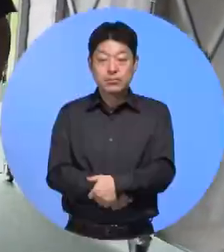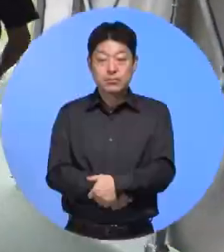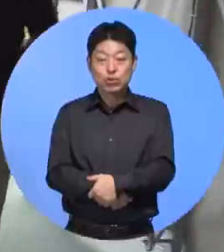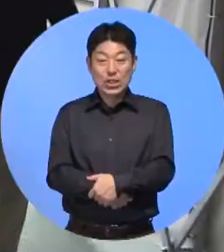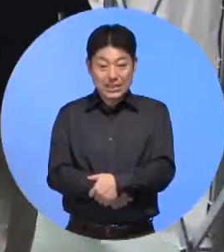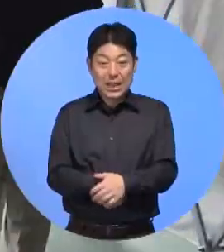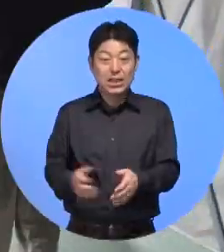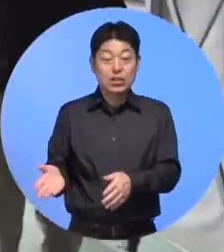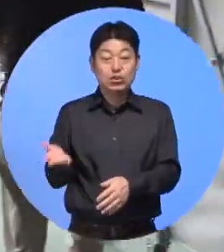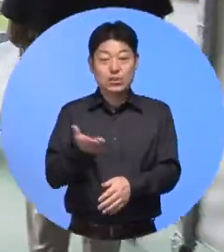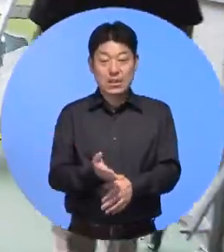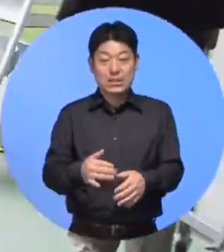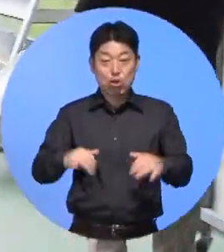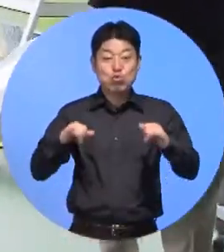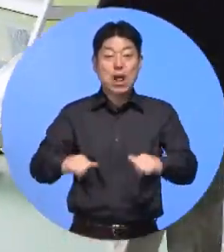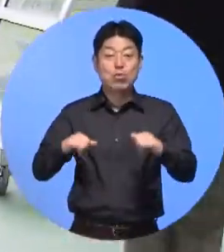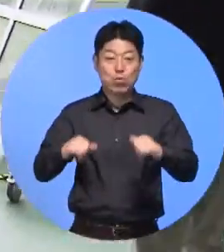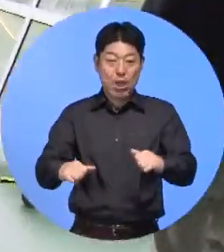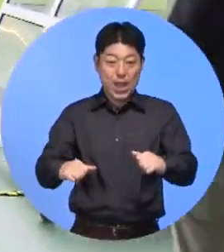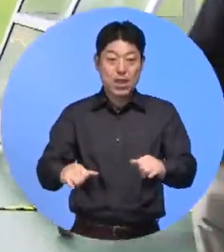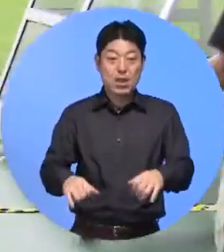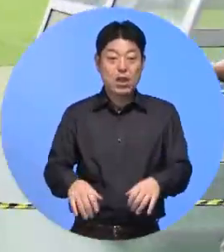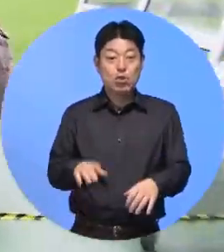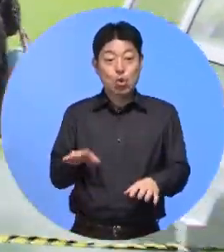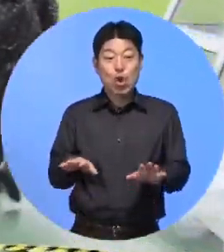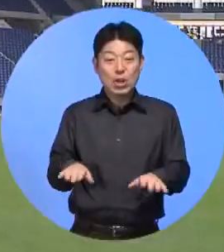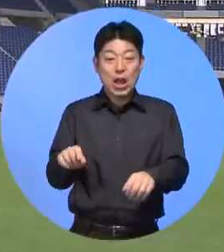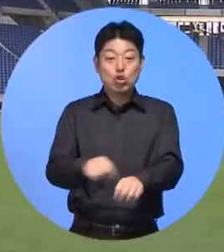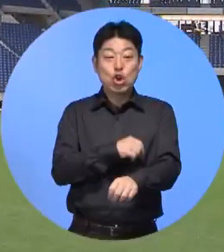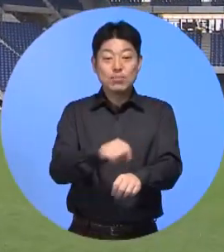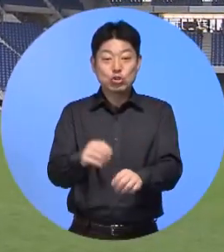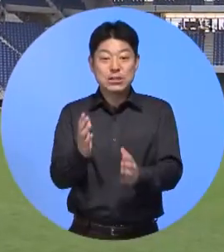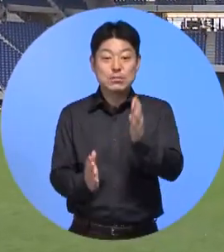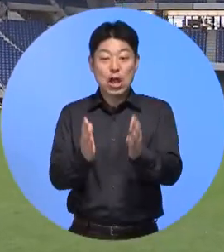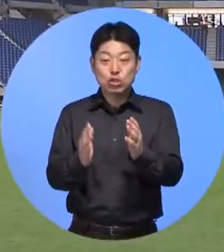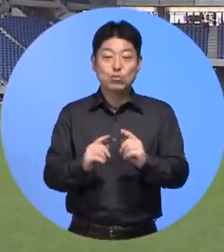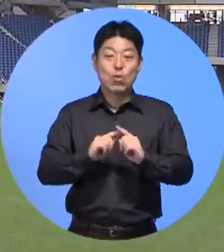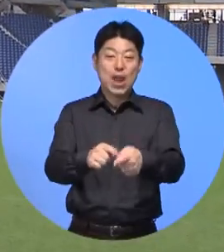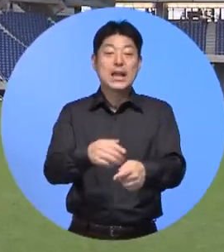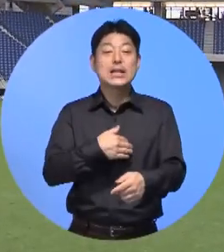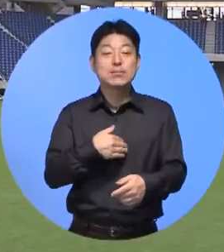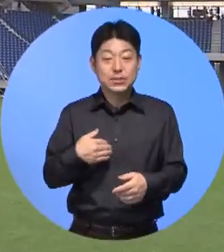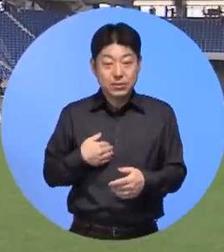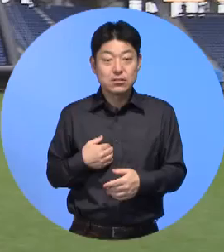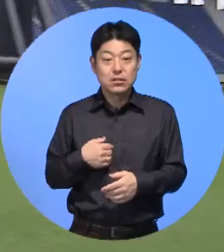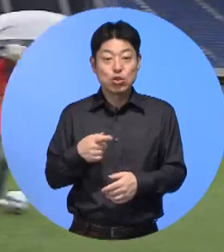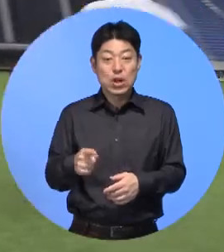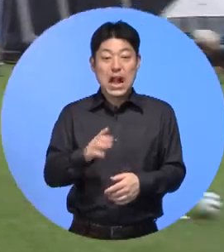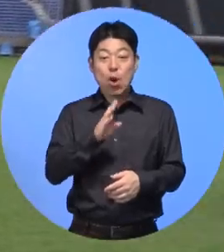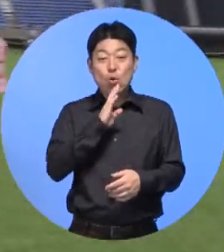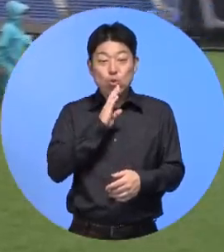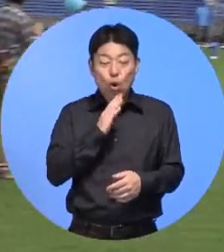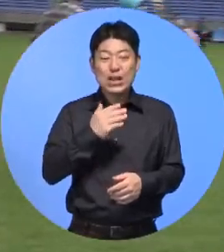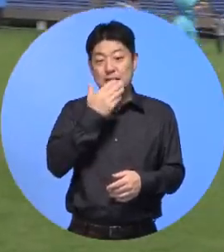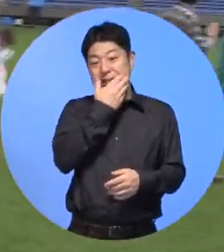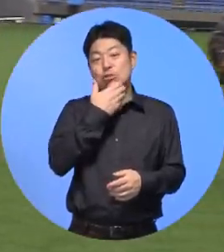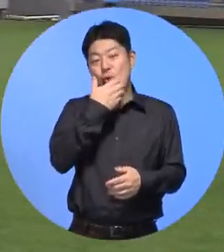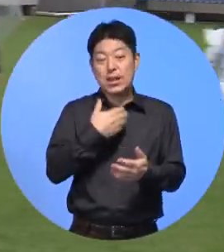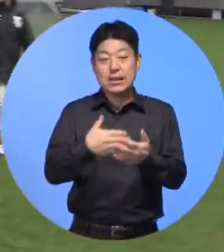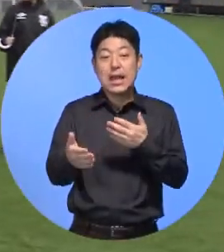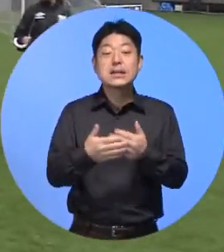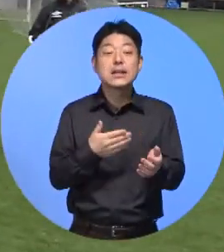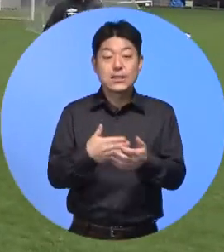そして選手と同じ経路でピッチへ。この日は特別に芝生にも入ることが可能。